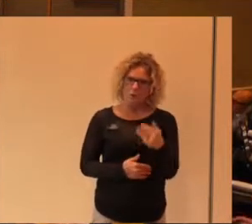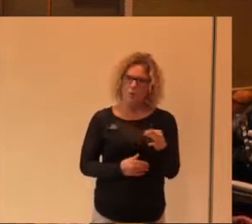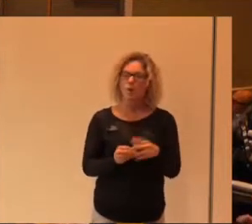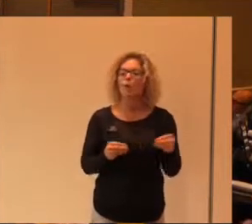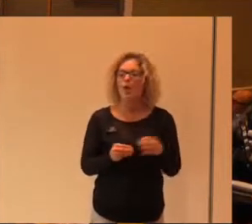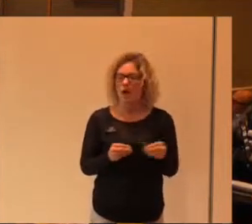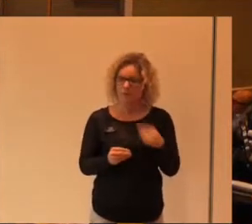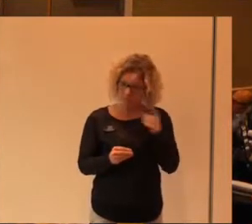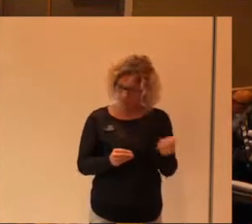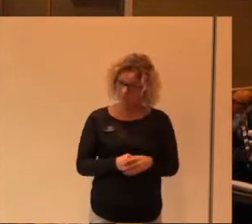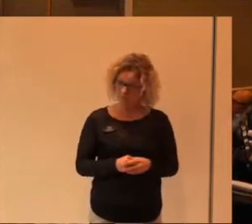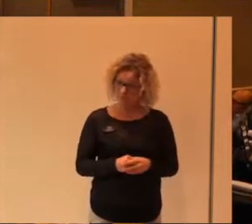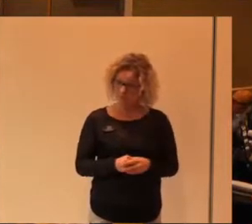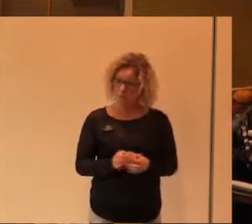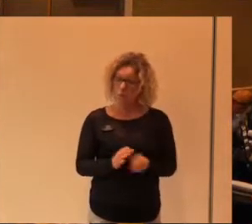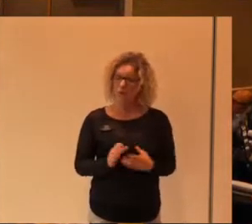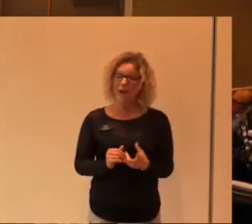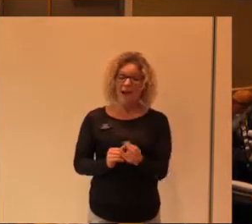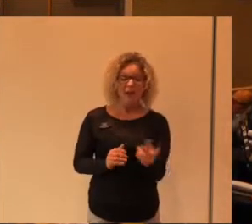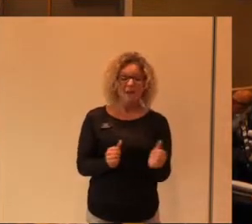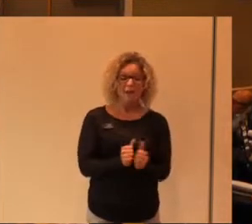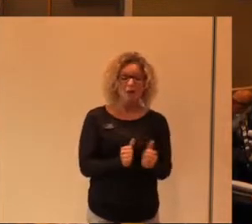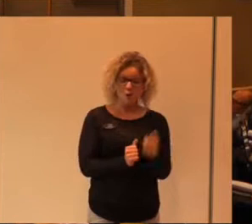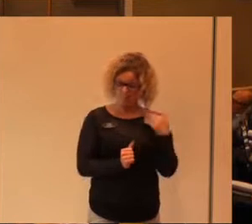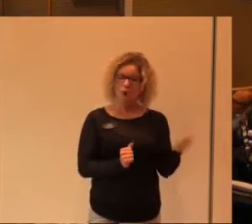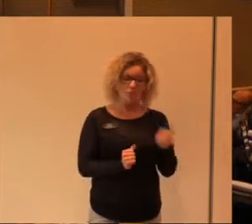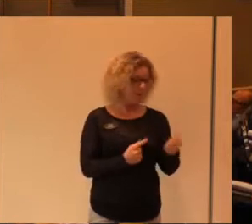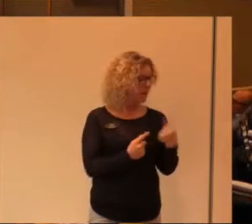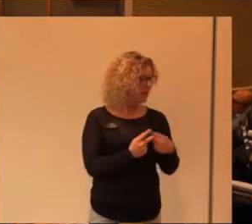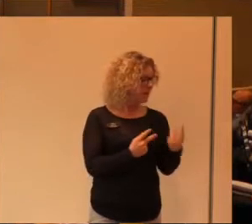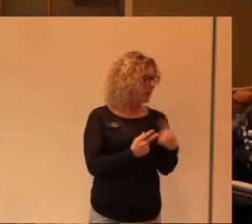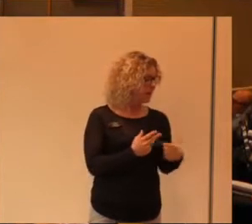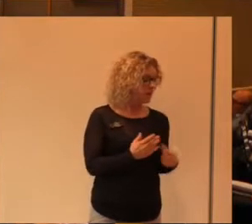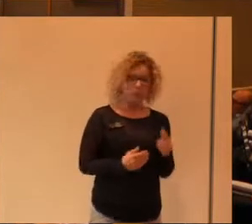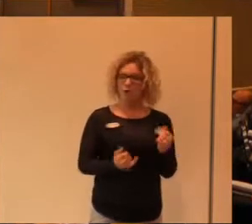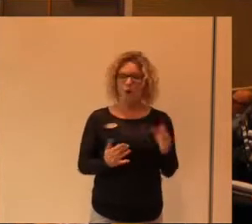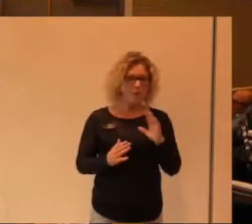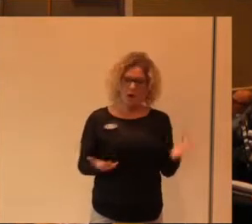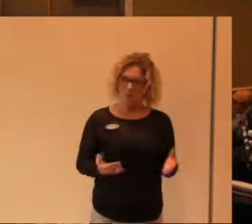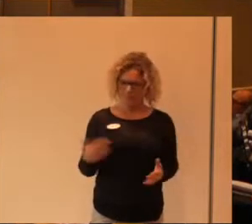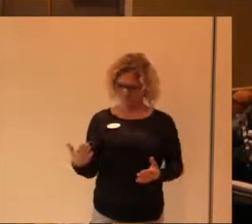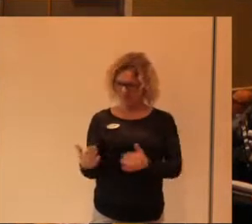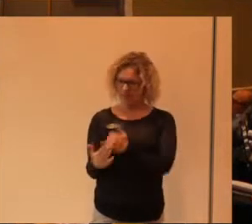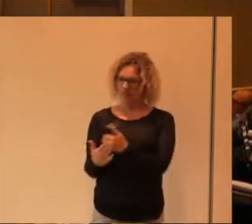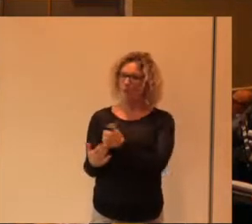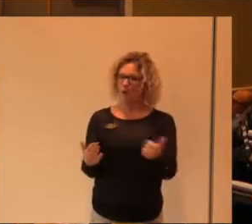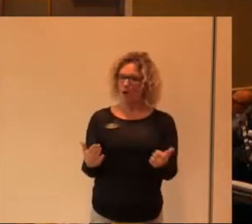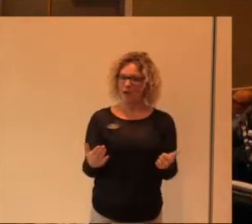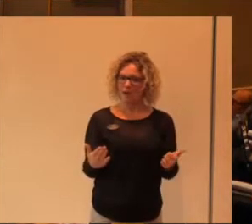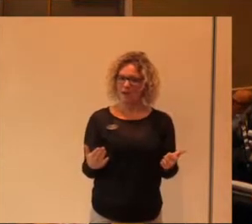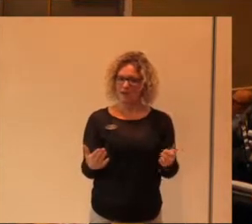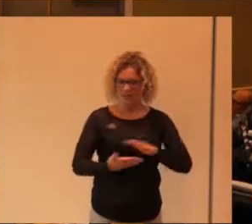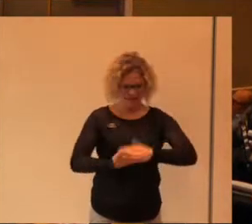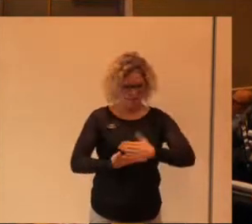$8,700 på det här. För det är en massa andra saker som han behövde som han inte längre behöver. Och så listan, jag tänker inte läsa upp allt det här. Han behöver